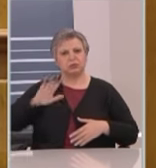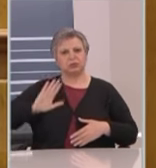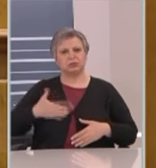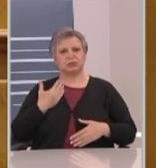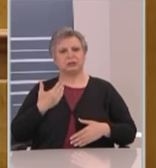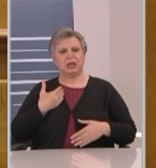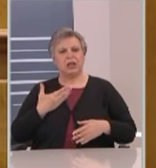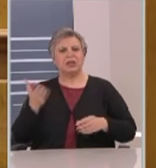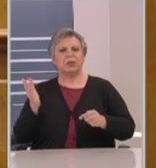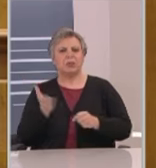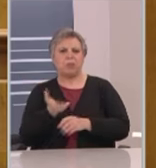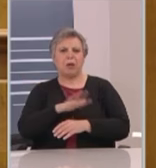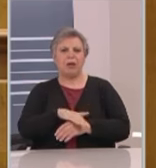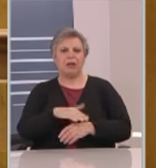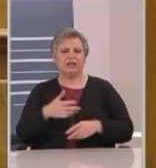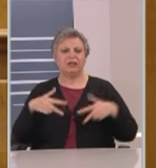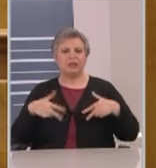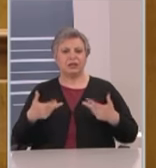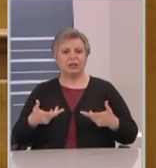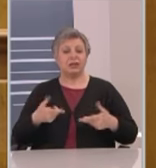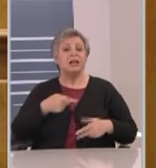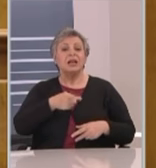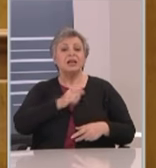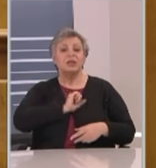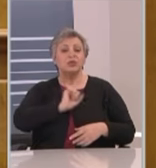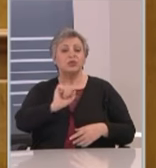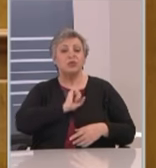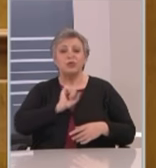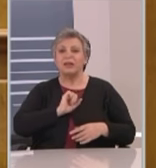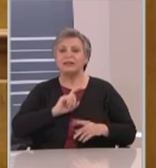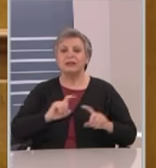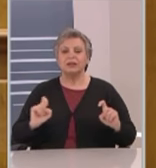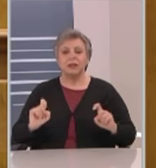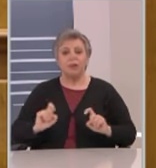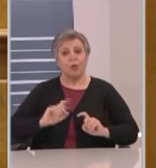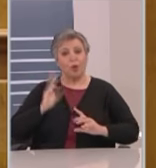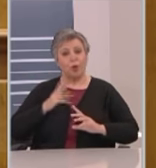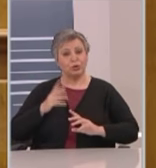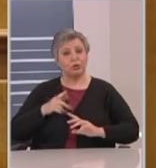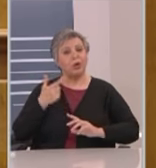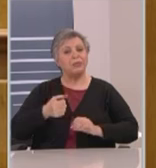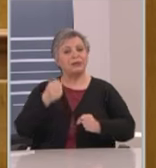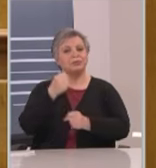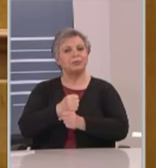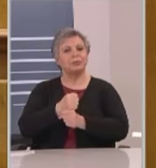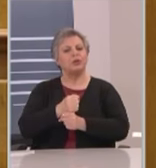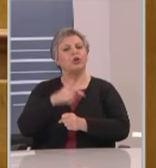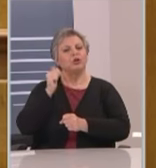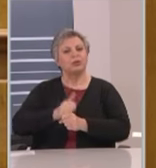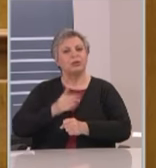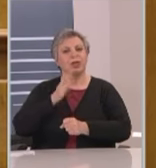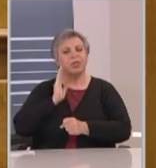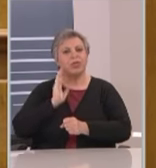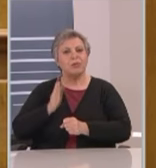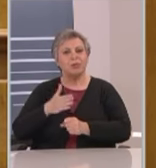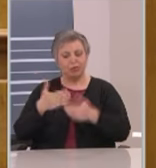ένα πράγμα, ότι όσο μένουμε, τόσο θα μας δίνεται η δυνατότητα να ξεσκεπάζουμε τα